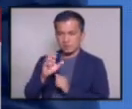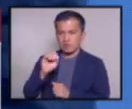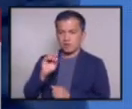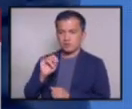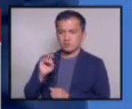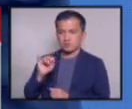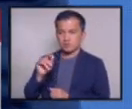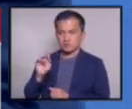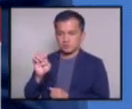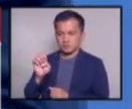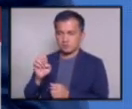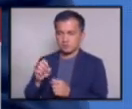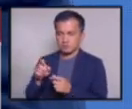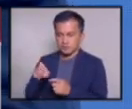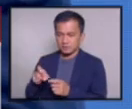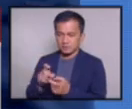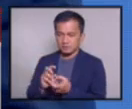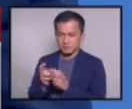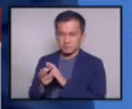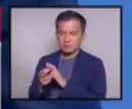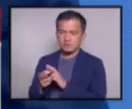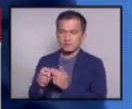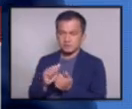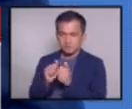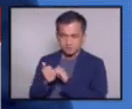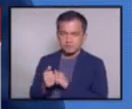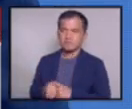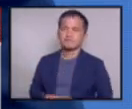kailangan i-upgrade o kailangan amyandahan. Ano?